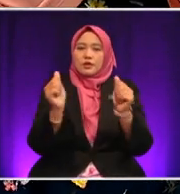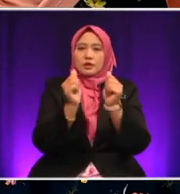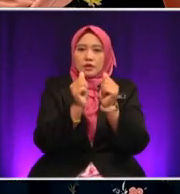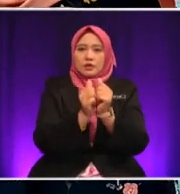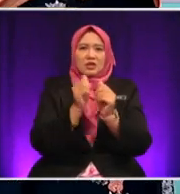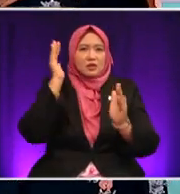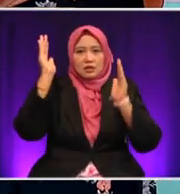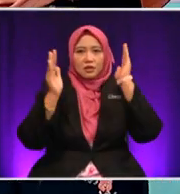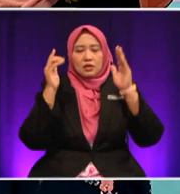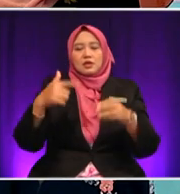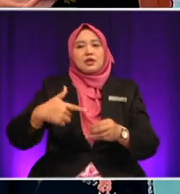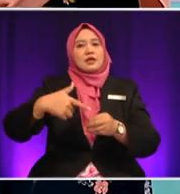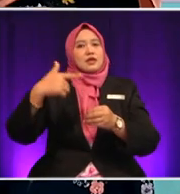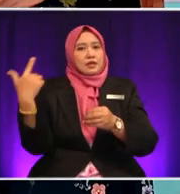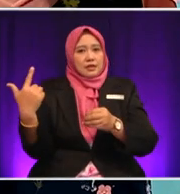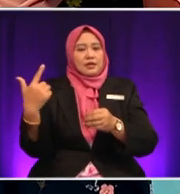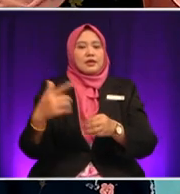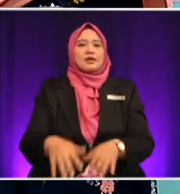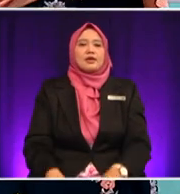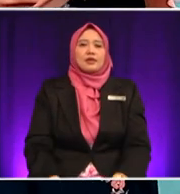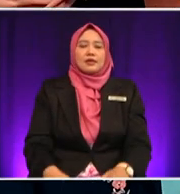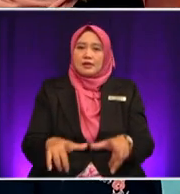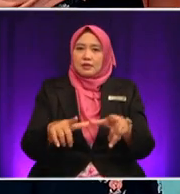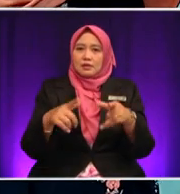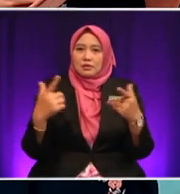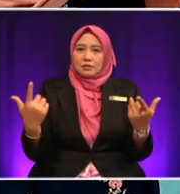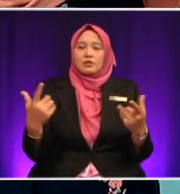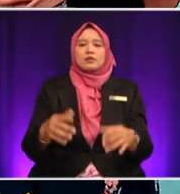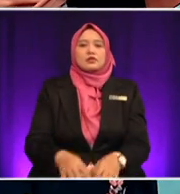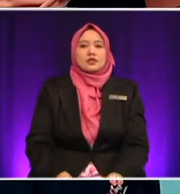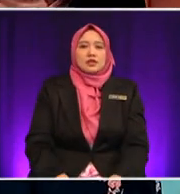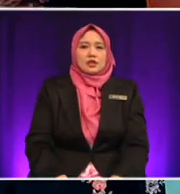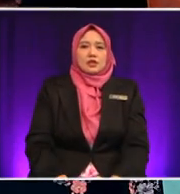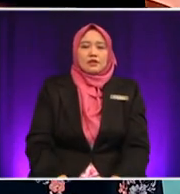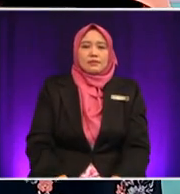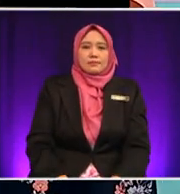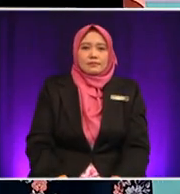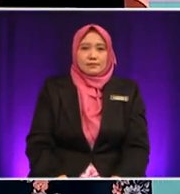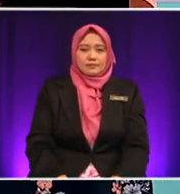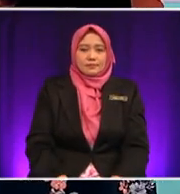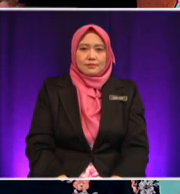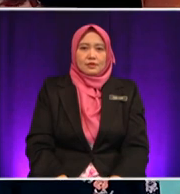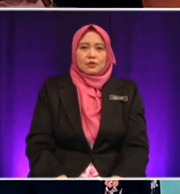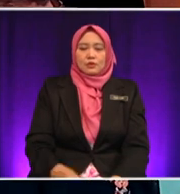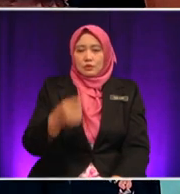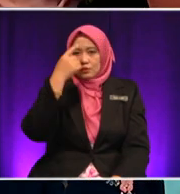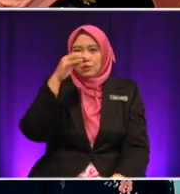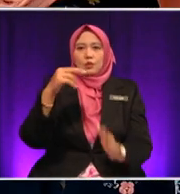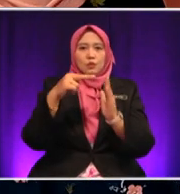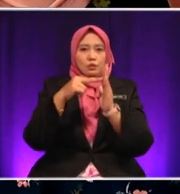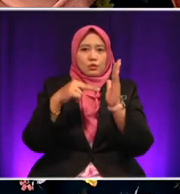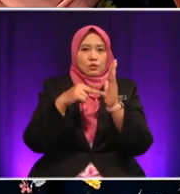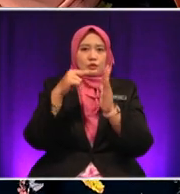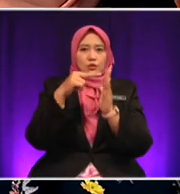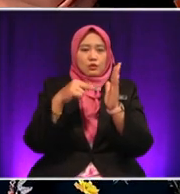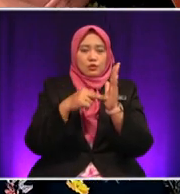sepertinya Amerika Serikat Arab Saudi Cina Thailand Singapura jadi mengenai undang-undang cyber negara